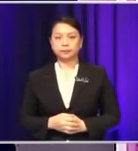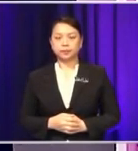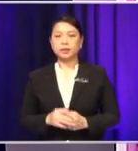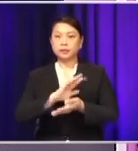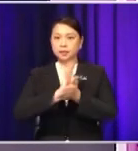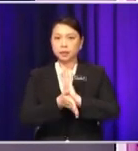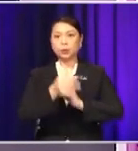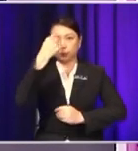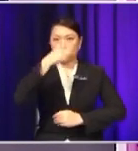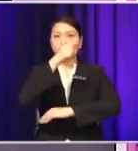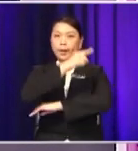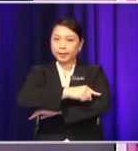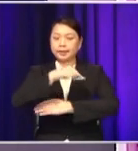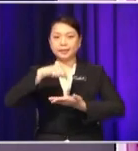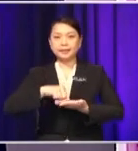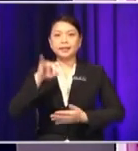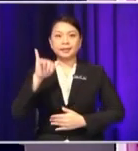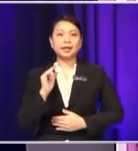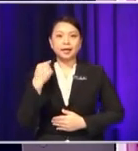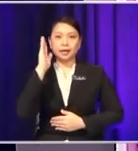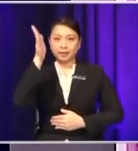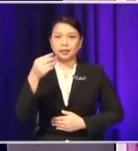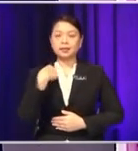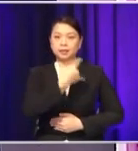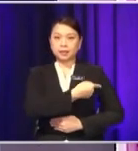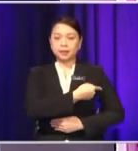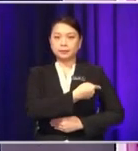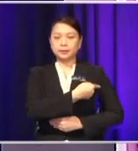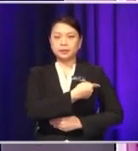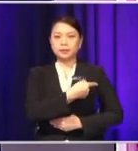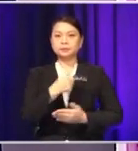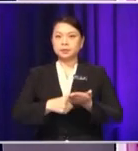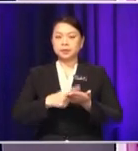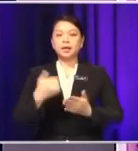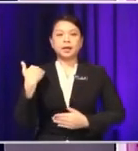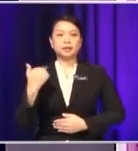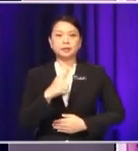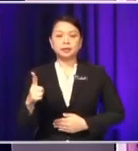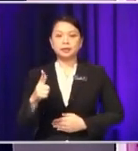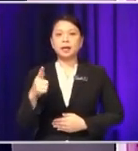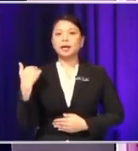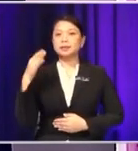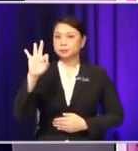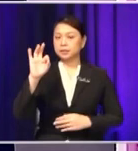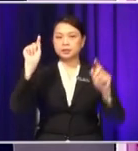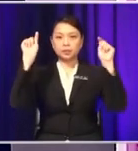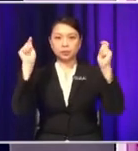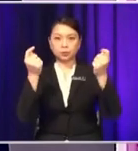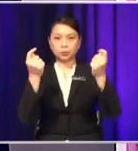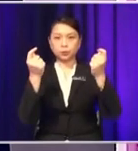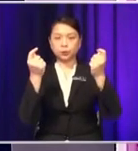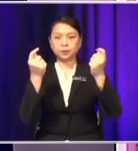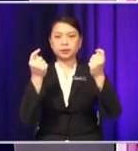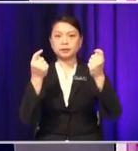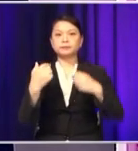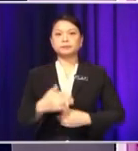Jadi untuk hari ini yang akan kami bincangkan atau saya akan terangkan pada ini adalah dalam 9 tajuk, iaitu sebagaimana yang ada